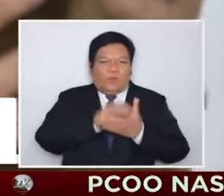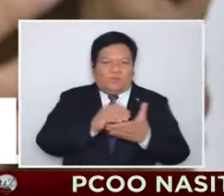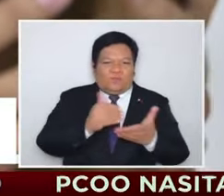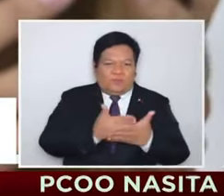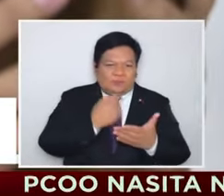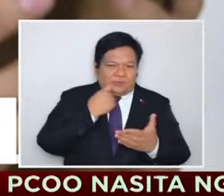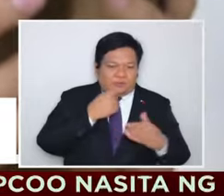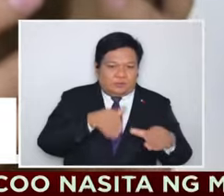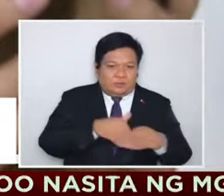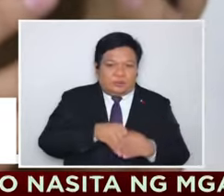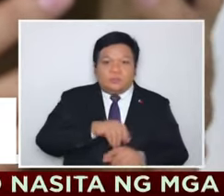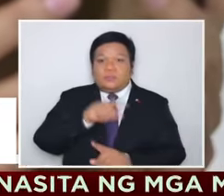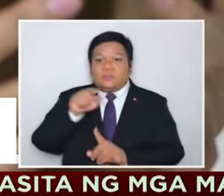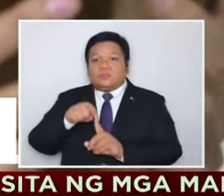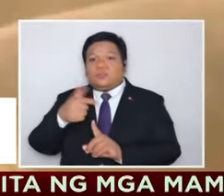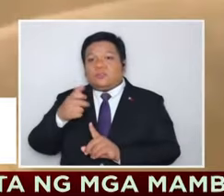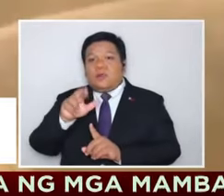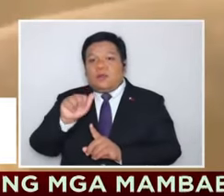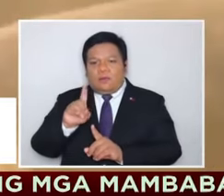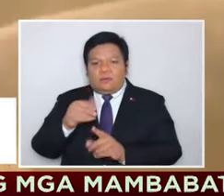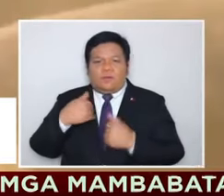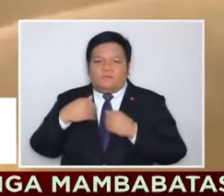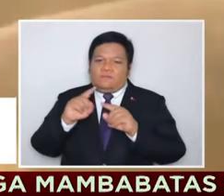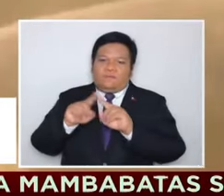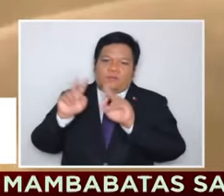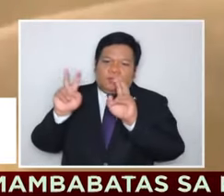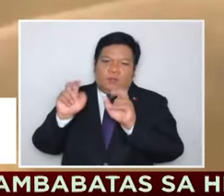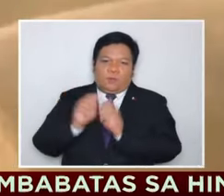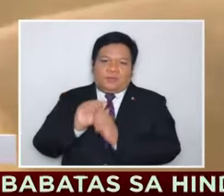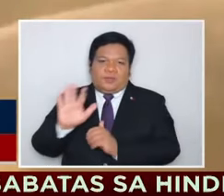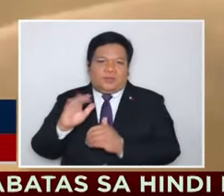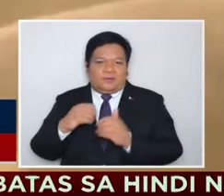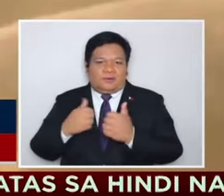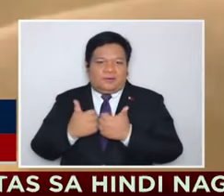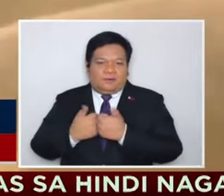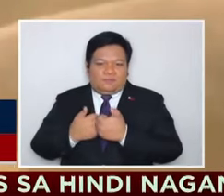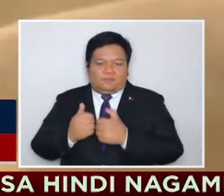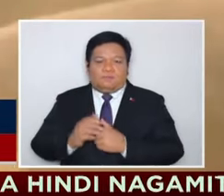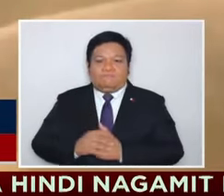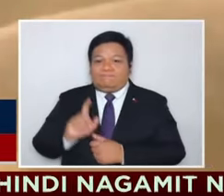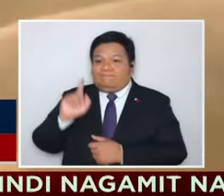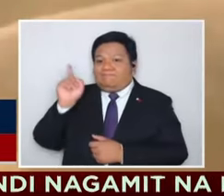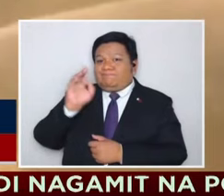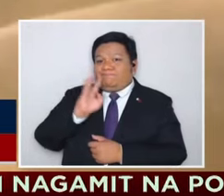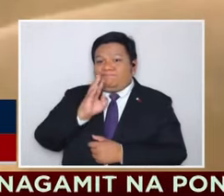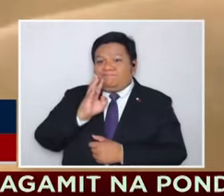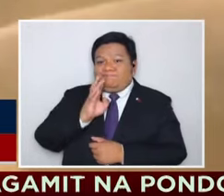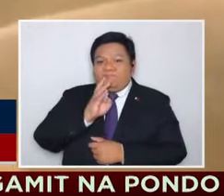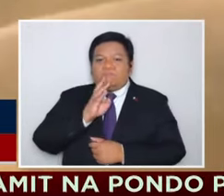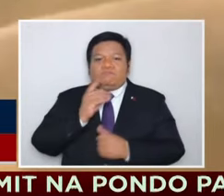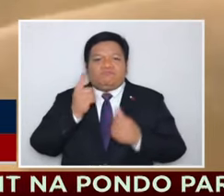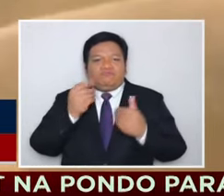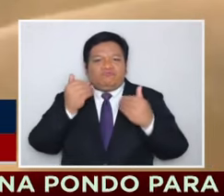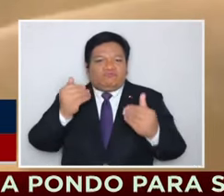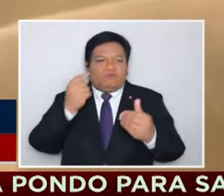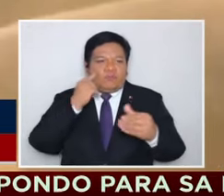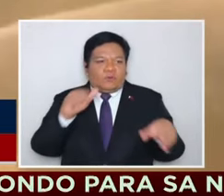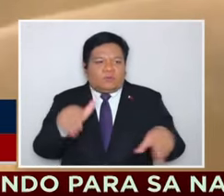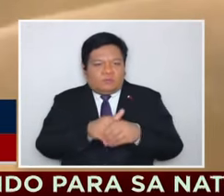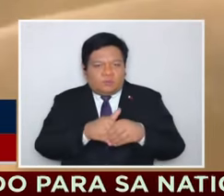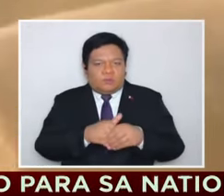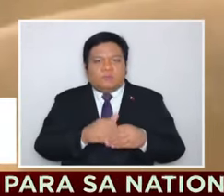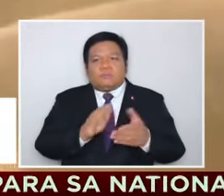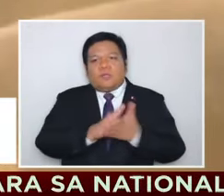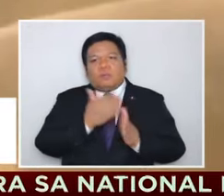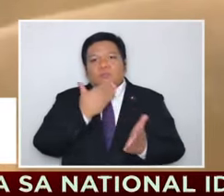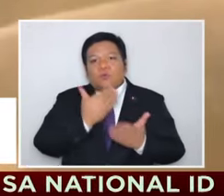sa kontrobersya sa kanyang love life. You fight for the marriage till you can. And then be a good wife, love